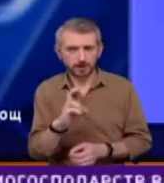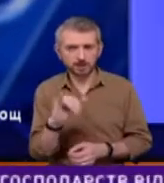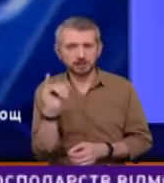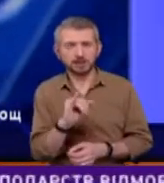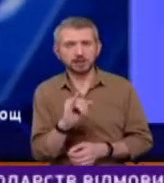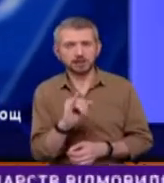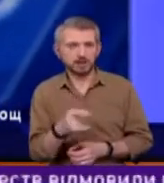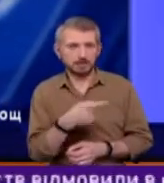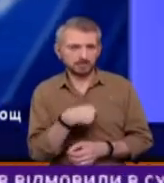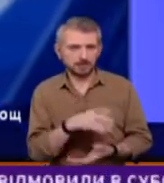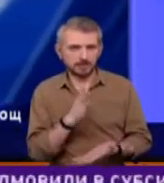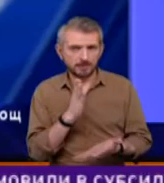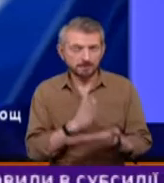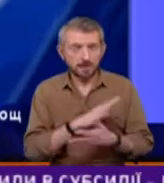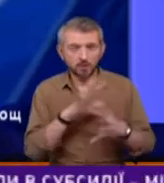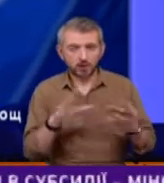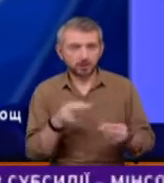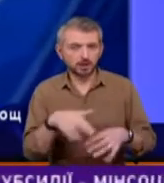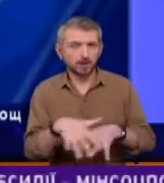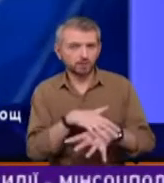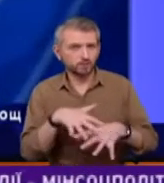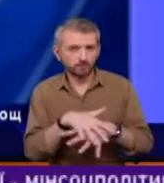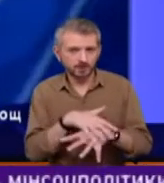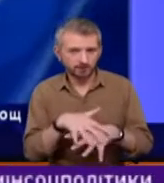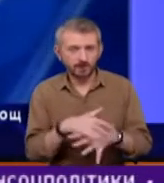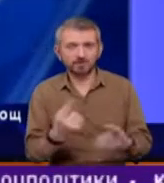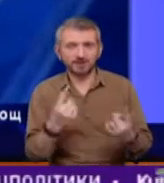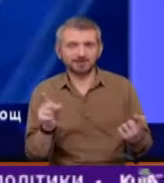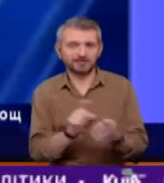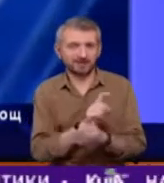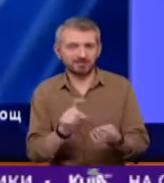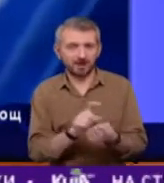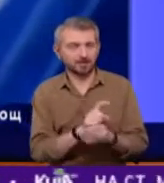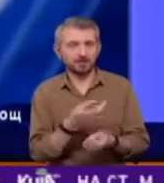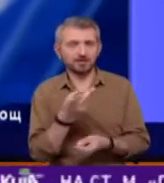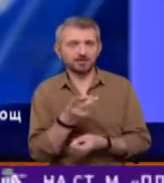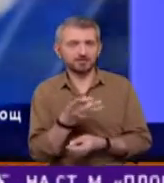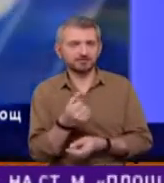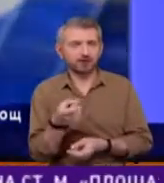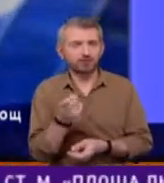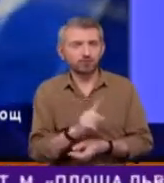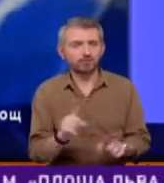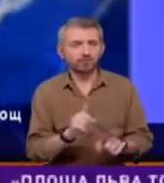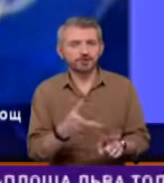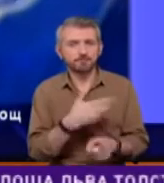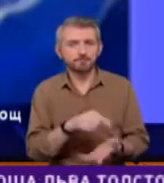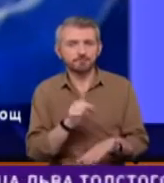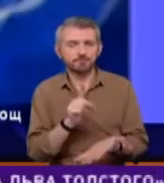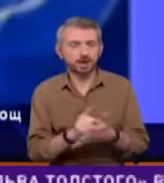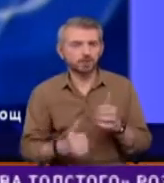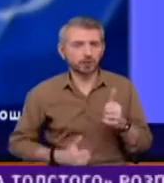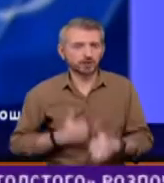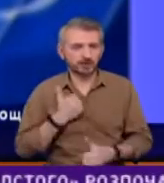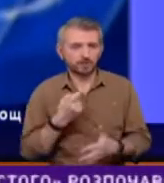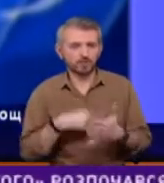І ми маємо загалом для суспільства великий скандал на тому, чим ми б мали гордитися.